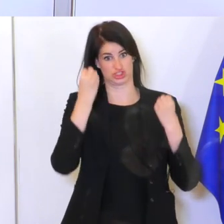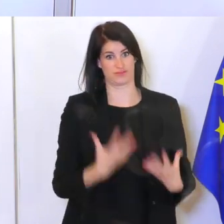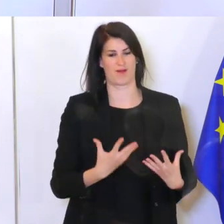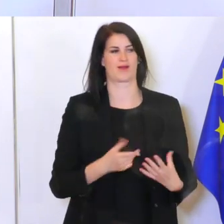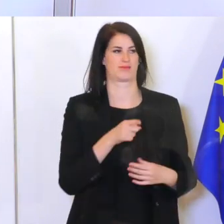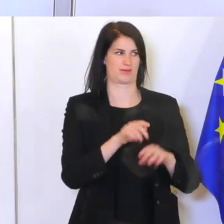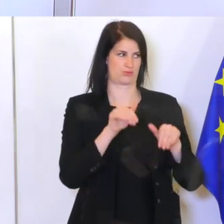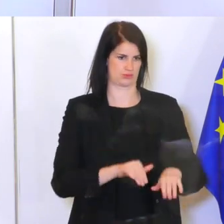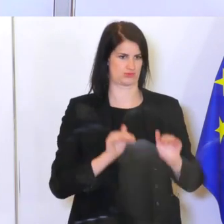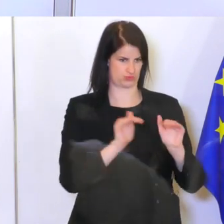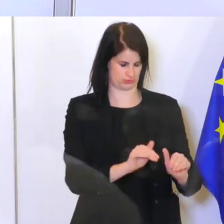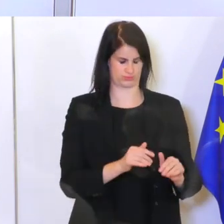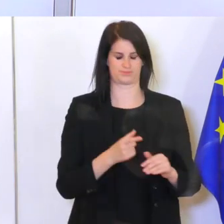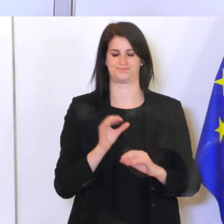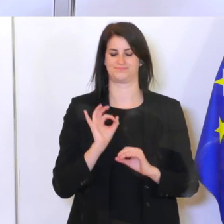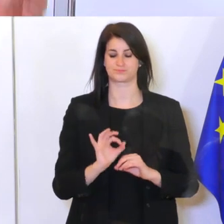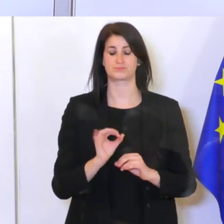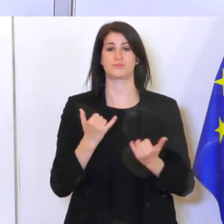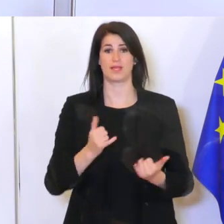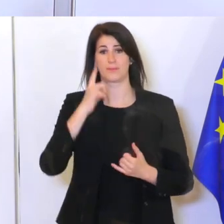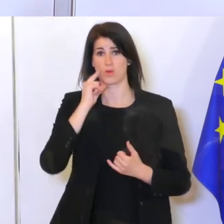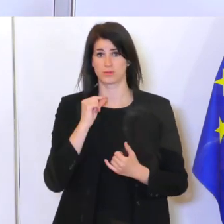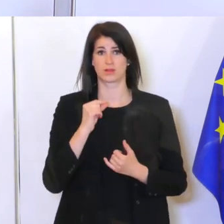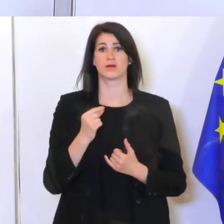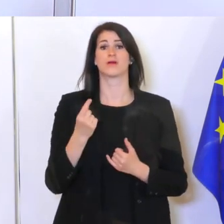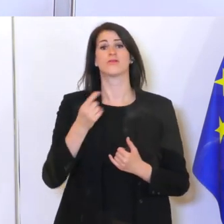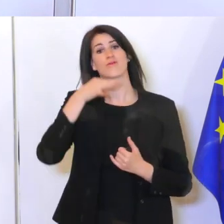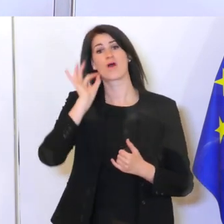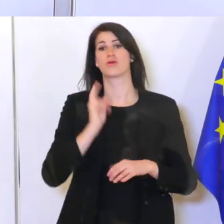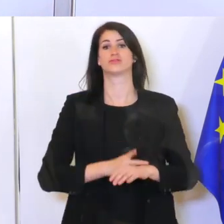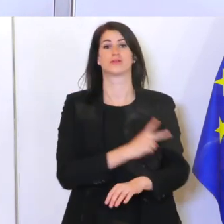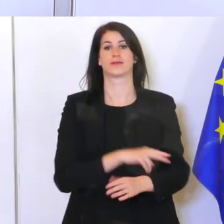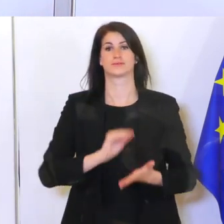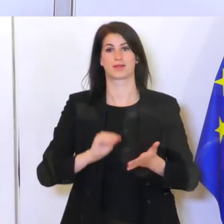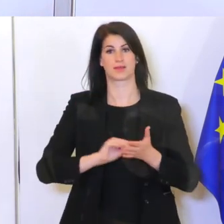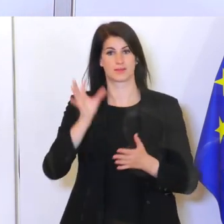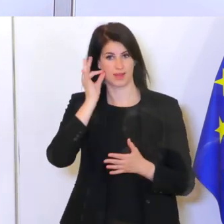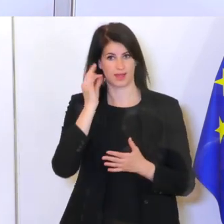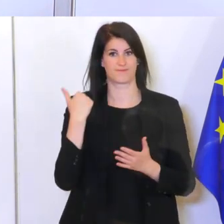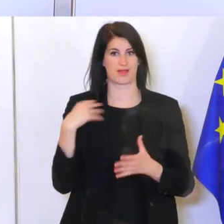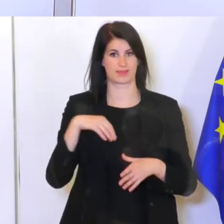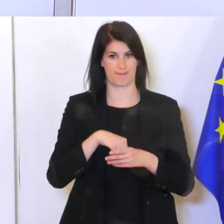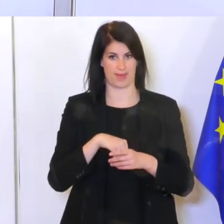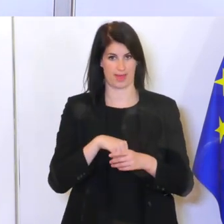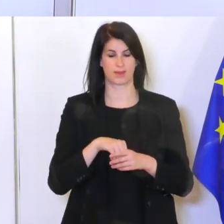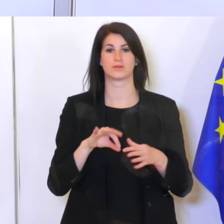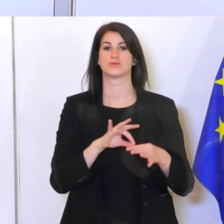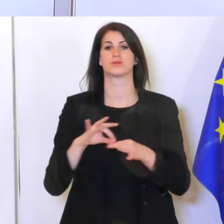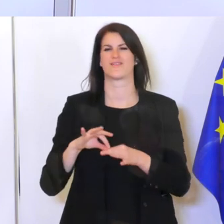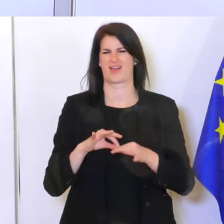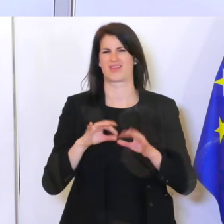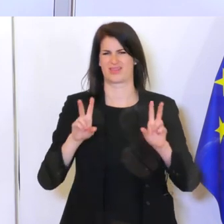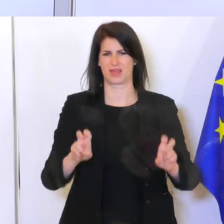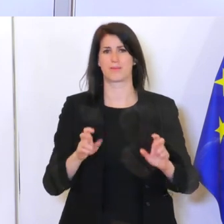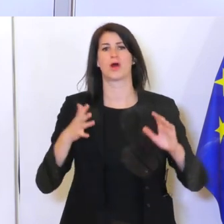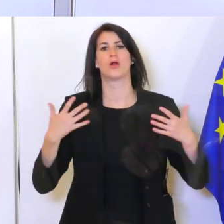aber, nachdem wir am Montag, die Frau Staatssekretärin war ja schon dabei, über Lockerungen beim